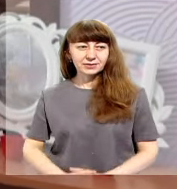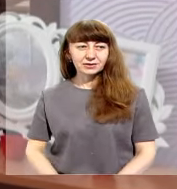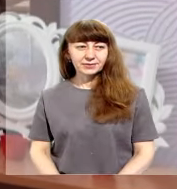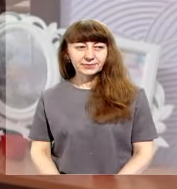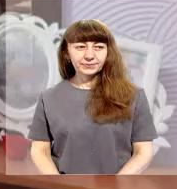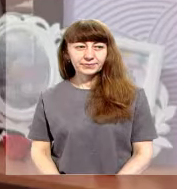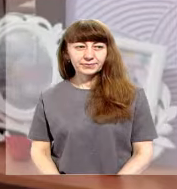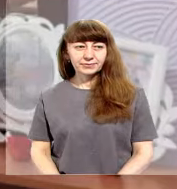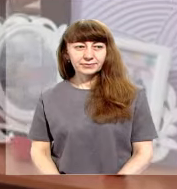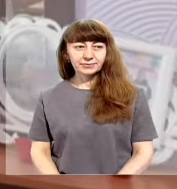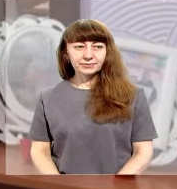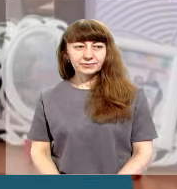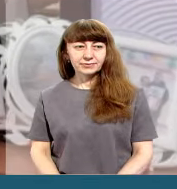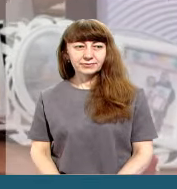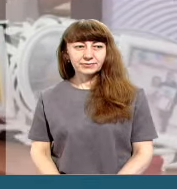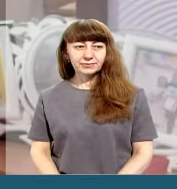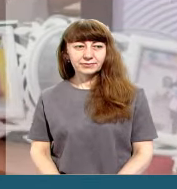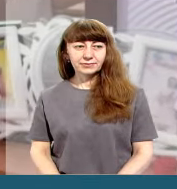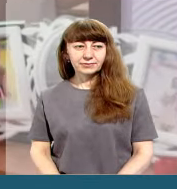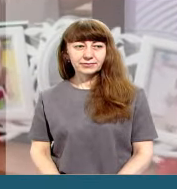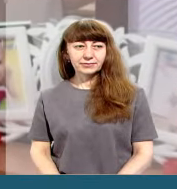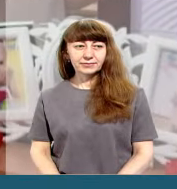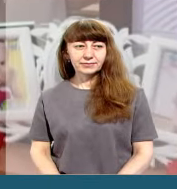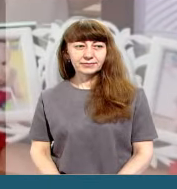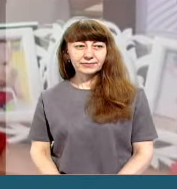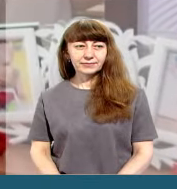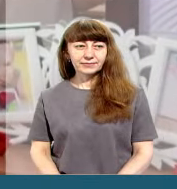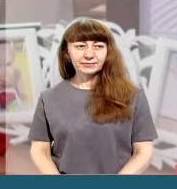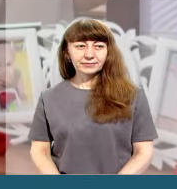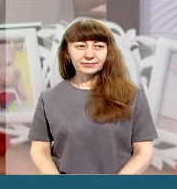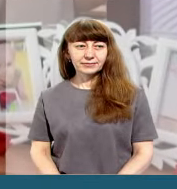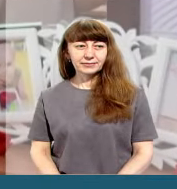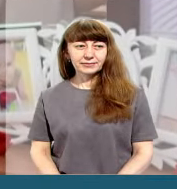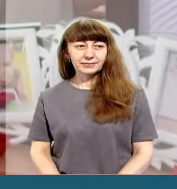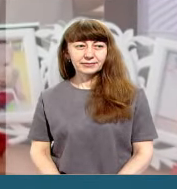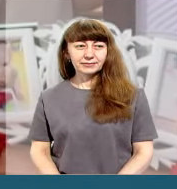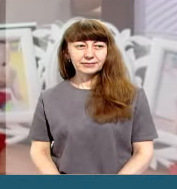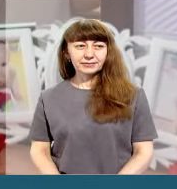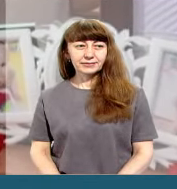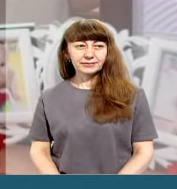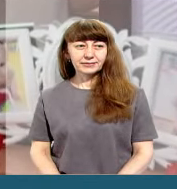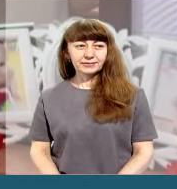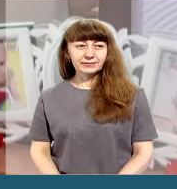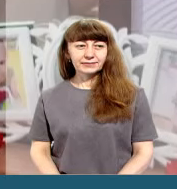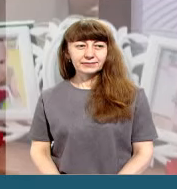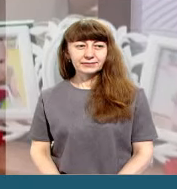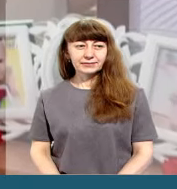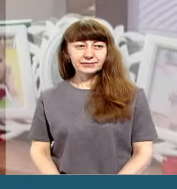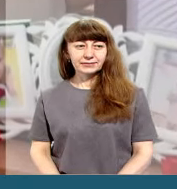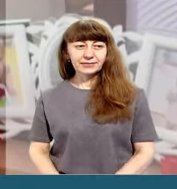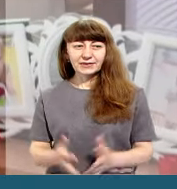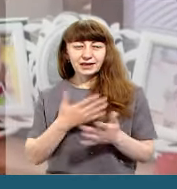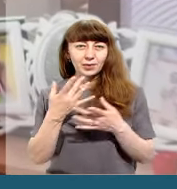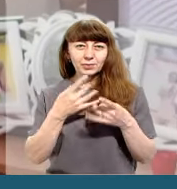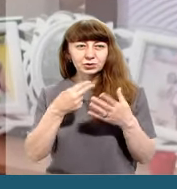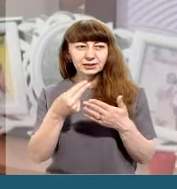фотосессию. Устроили, да. Устроили, да. Походили по парку, там прогулялись, пофоткали. Ну, не просто, в общем, расписались,